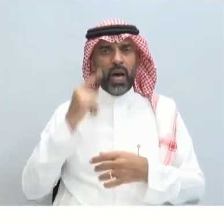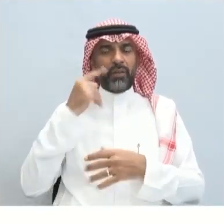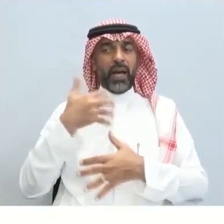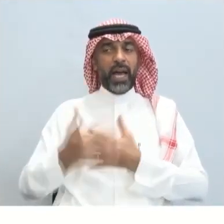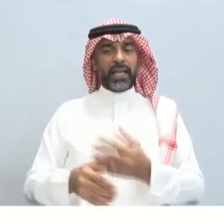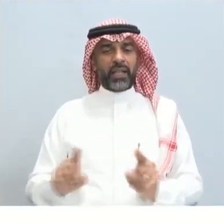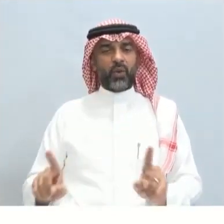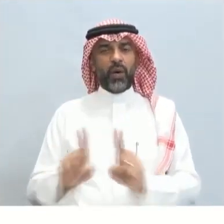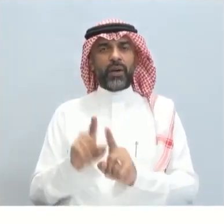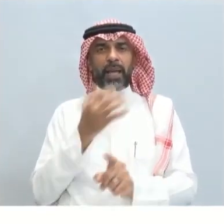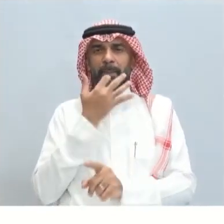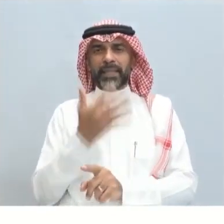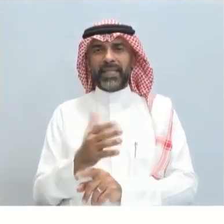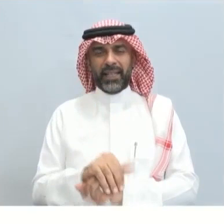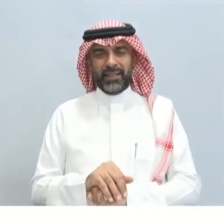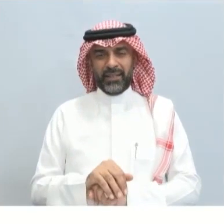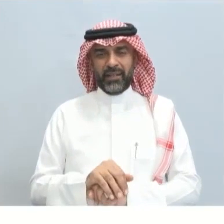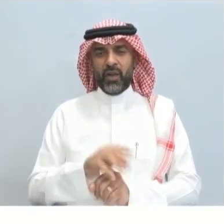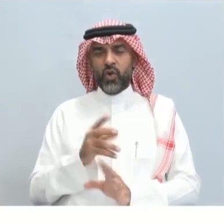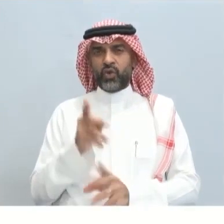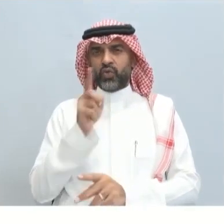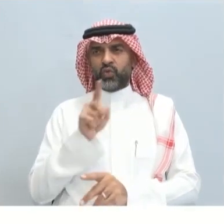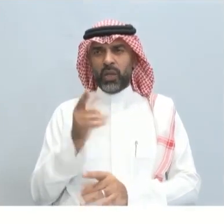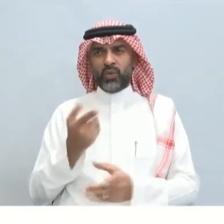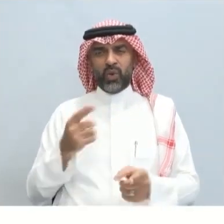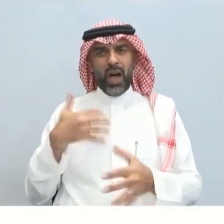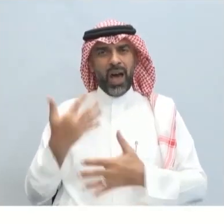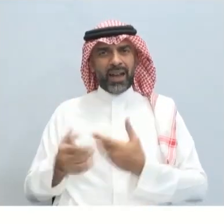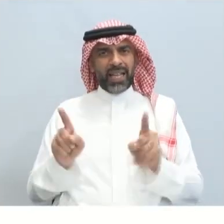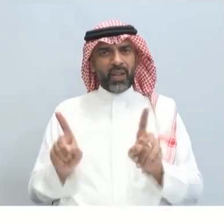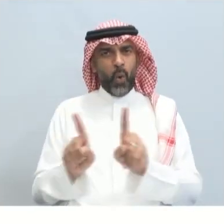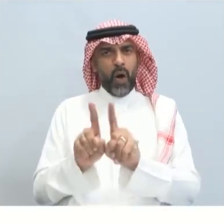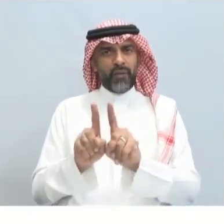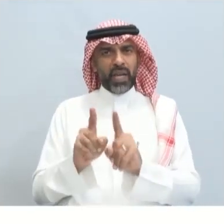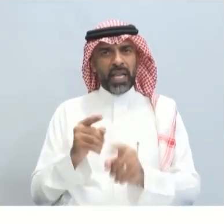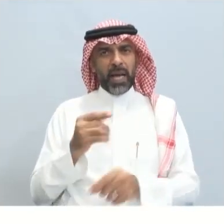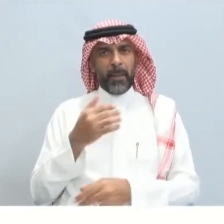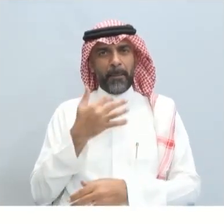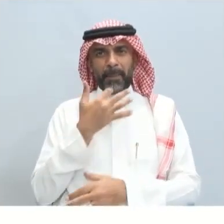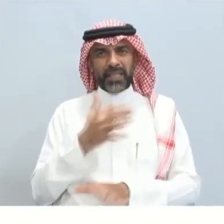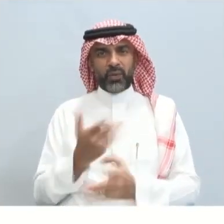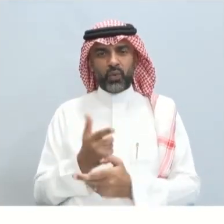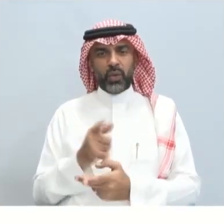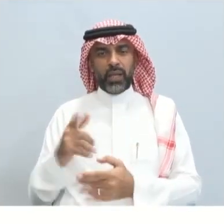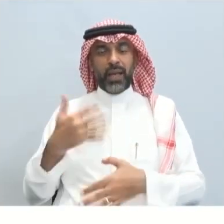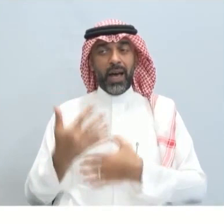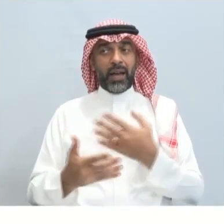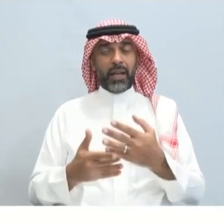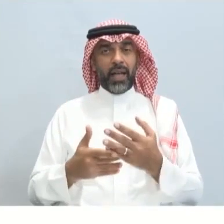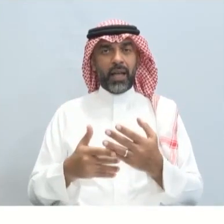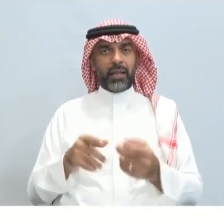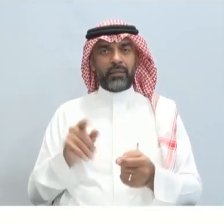التوافقيه البسيطه ما هي الحركه التوافقيه البسيطه نعم احسنت هي الحركه التي